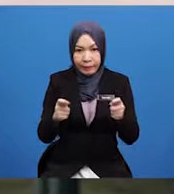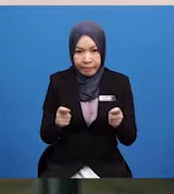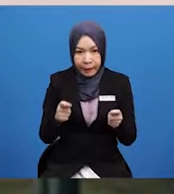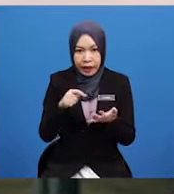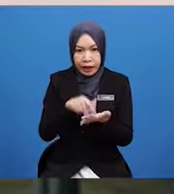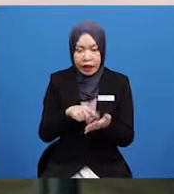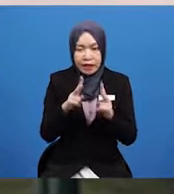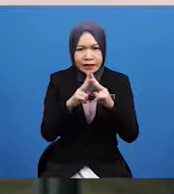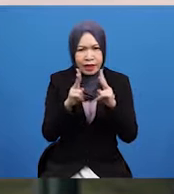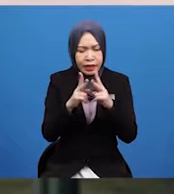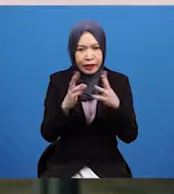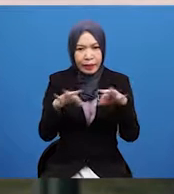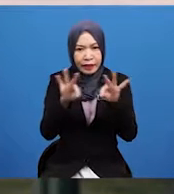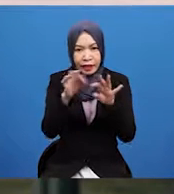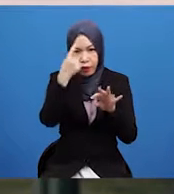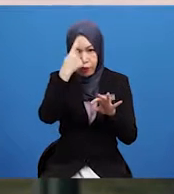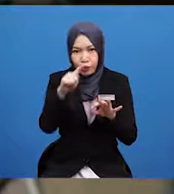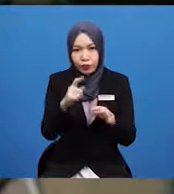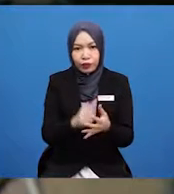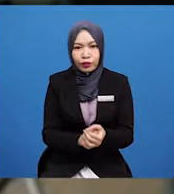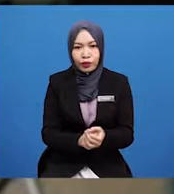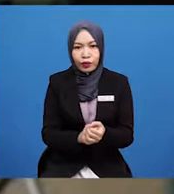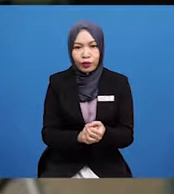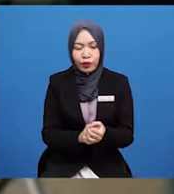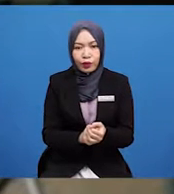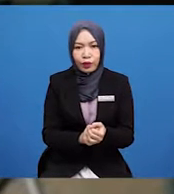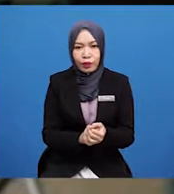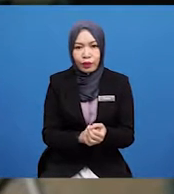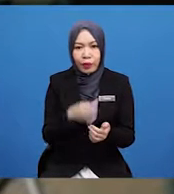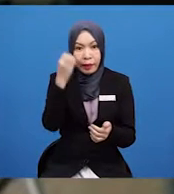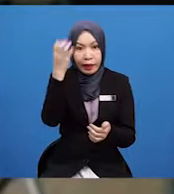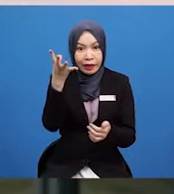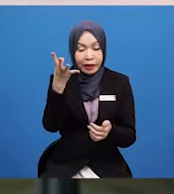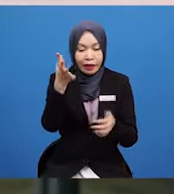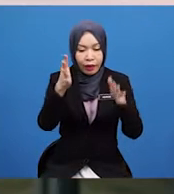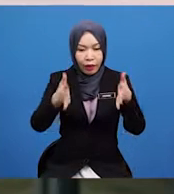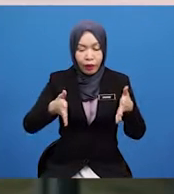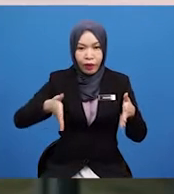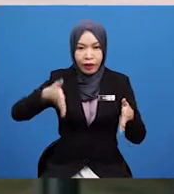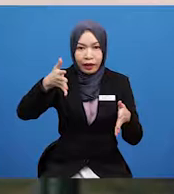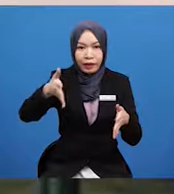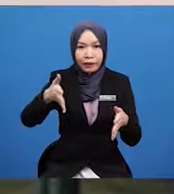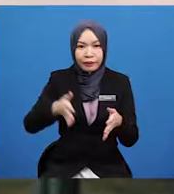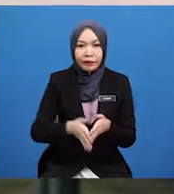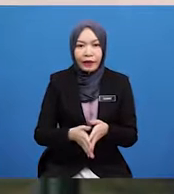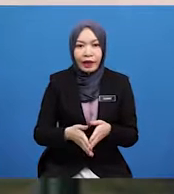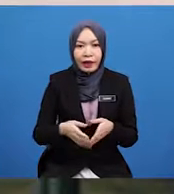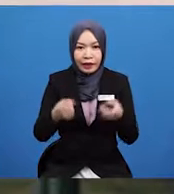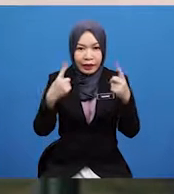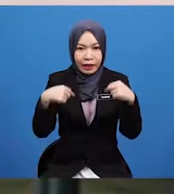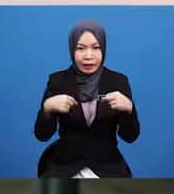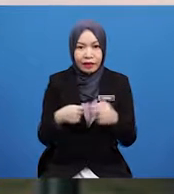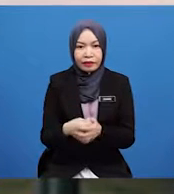sangat penting bagi memastikan generasi akan datang mengetahui setelah memahami sejarah